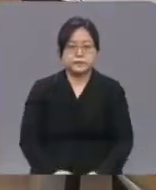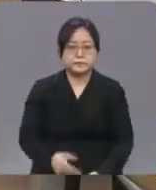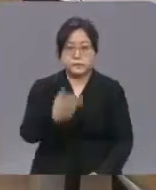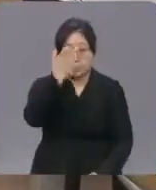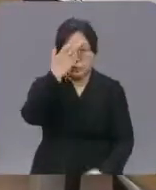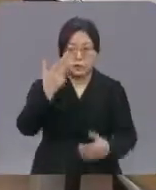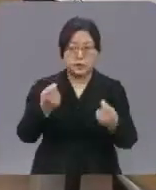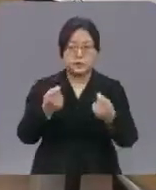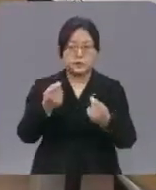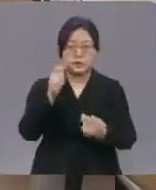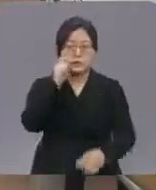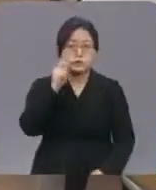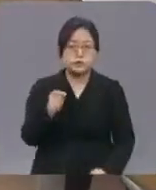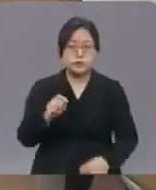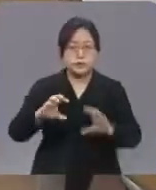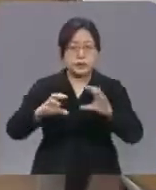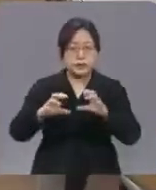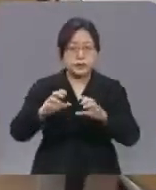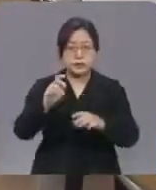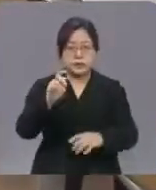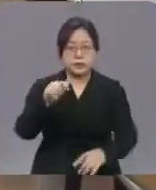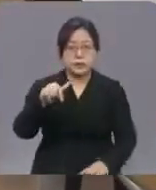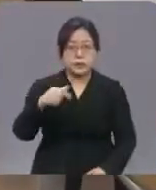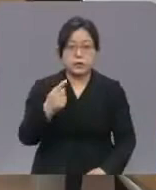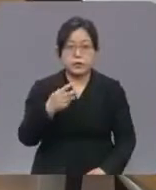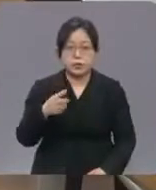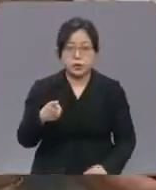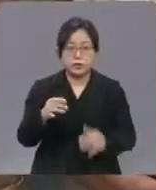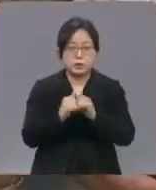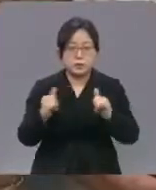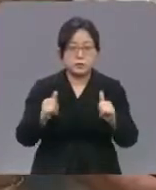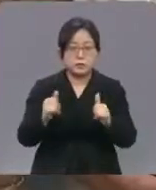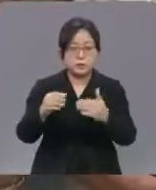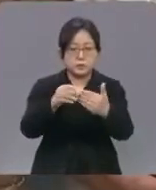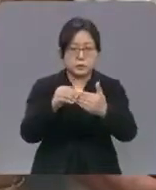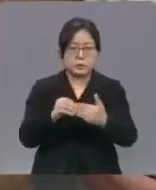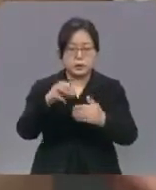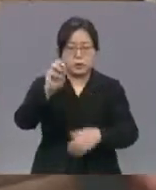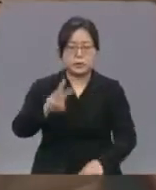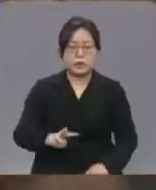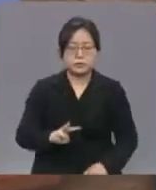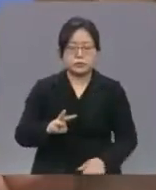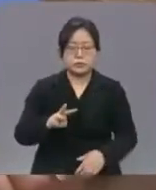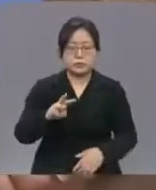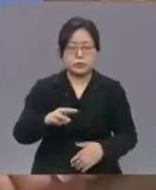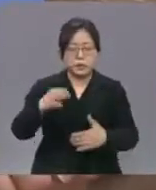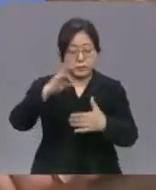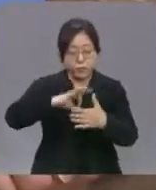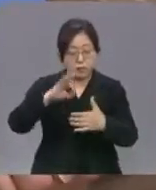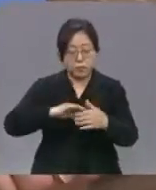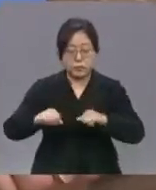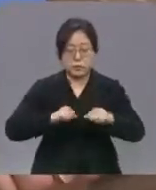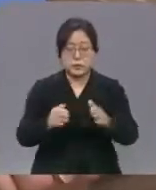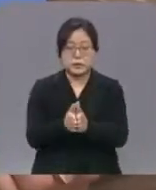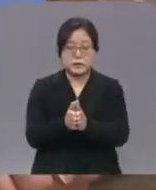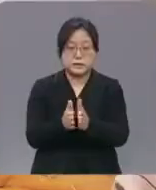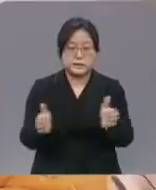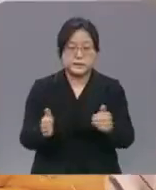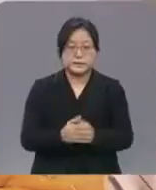최군과 같은 우크라이나 국적 고려인들을 한국에 데려오기 위해 광주 고려인 마을에서는 모금도